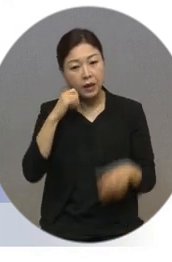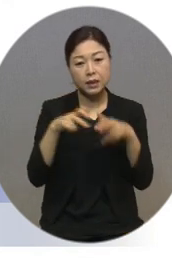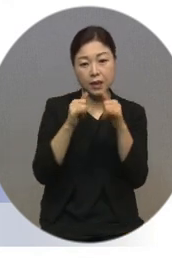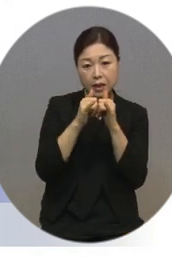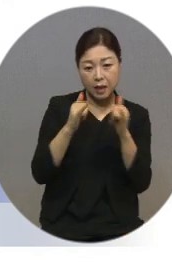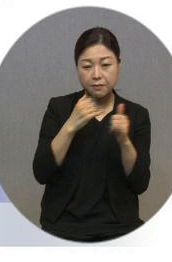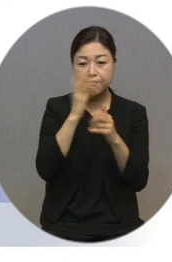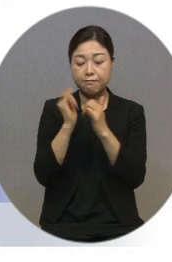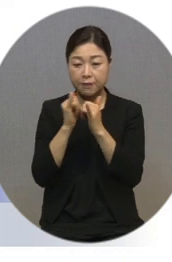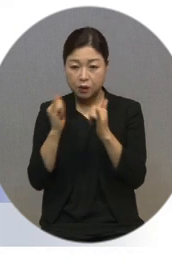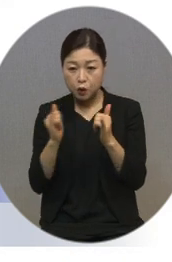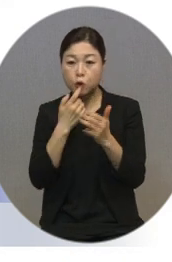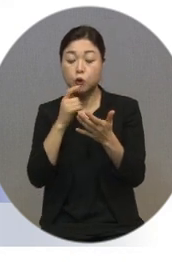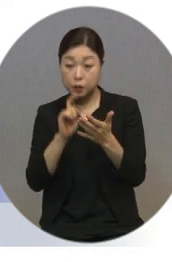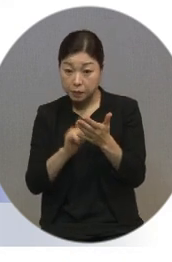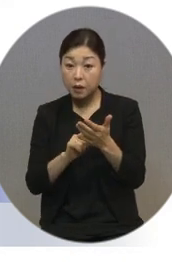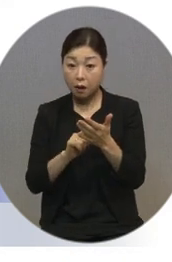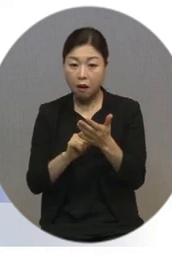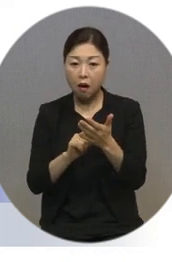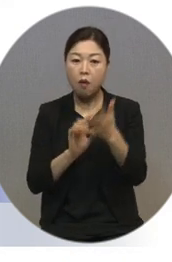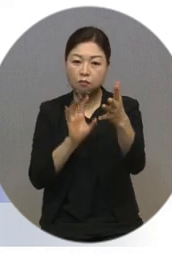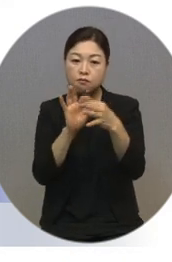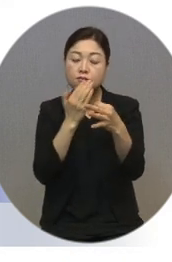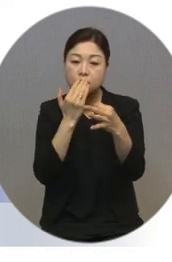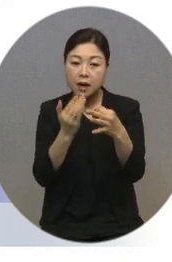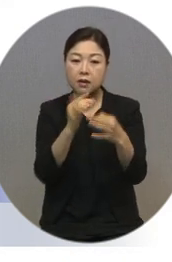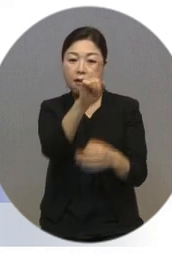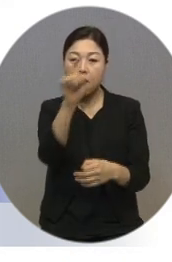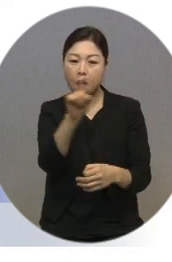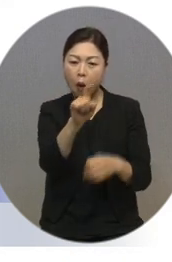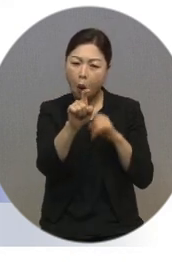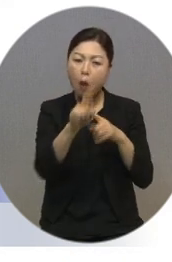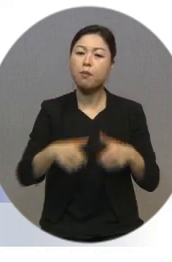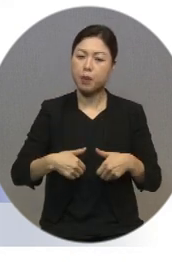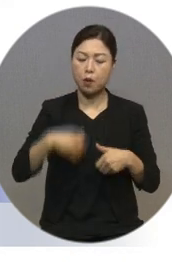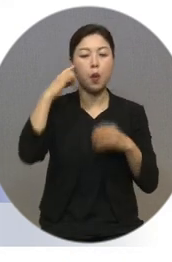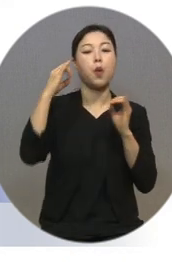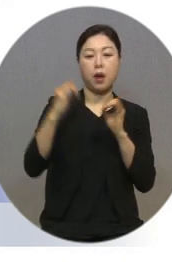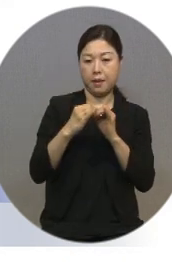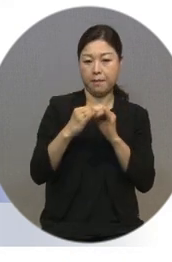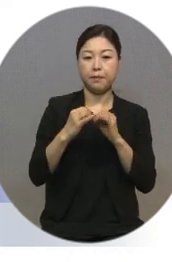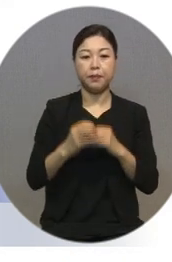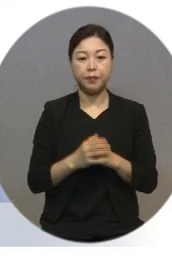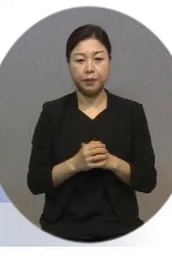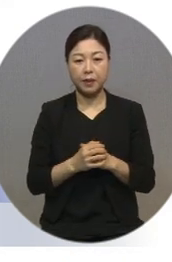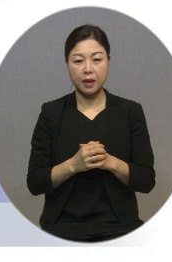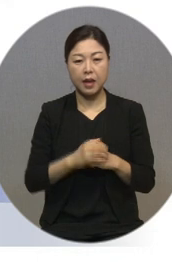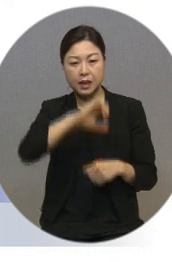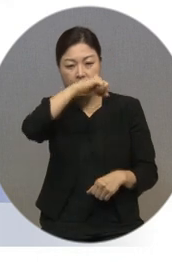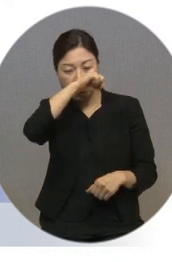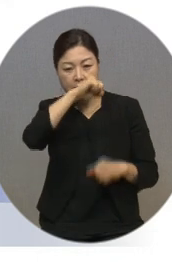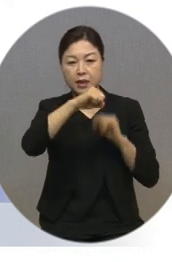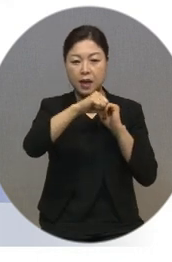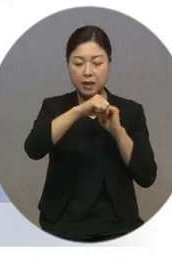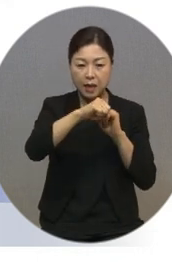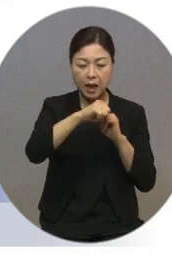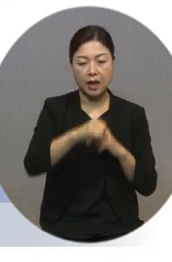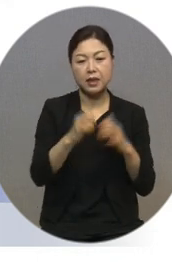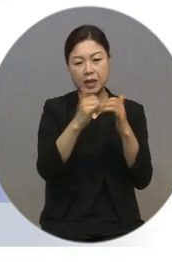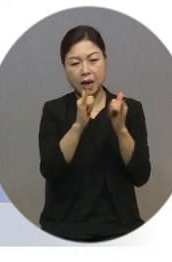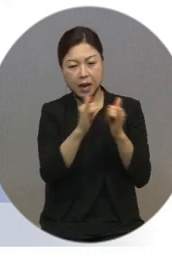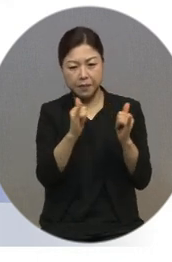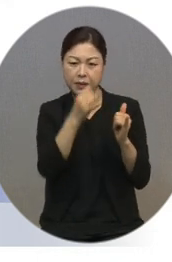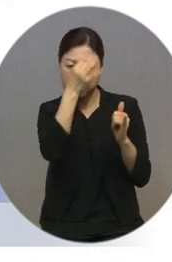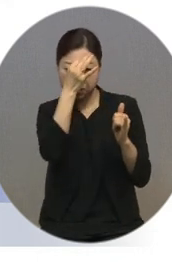등도 쉽게 이용할 수 있는 키오스크의 필요성에 공감하면서도이 예상과 인력 전문 기술 부족